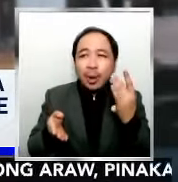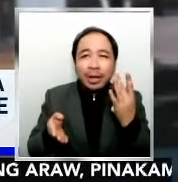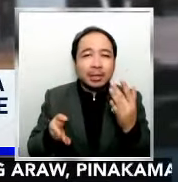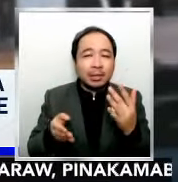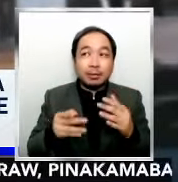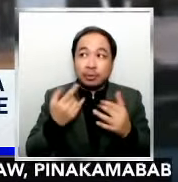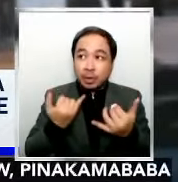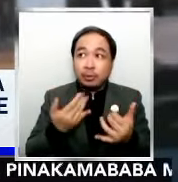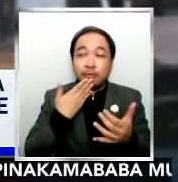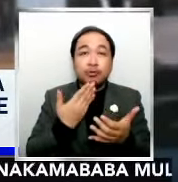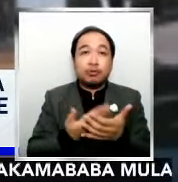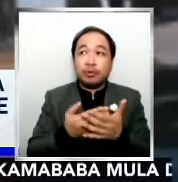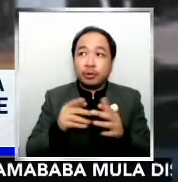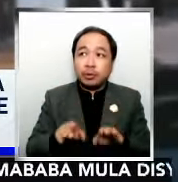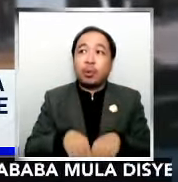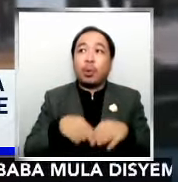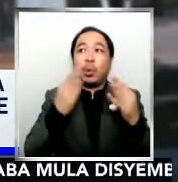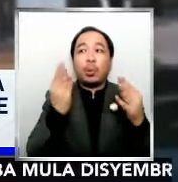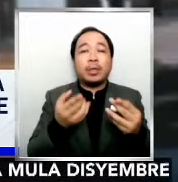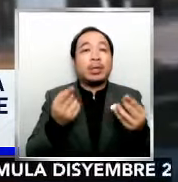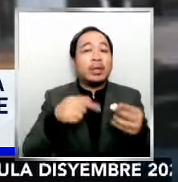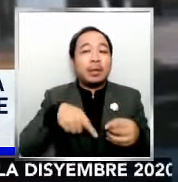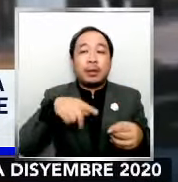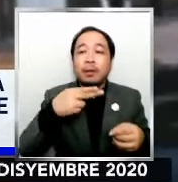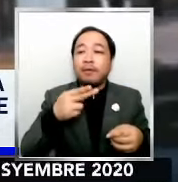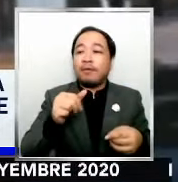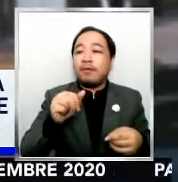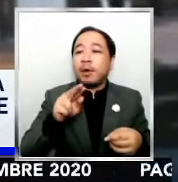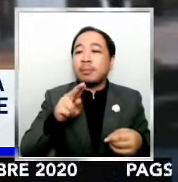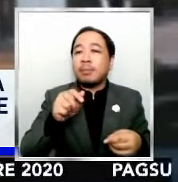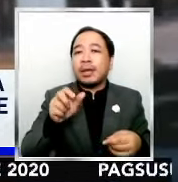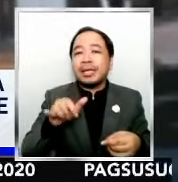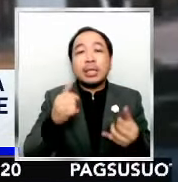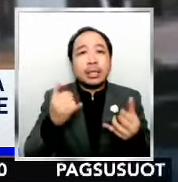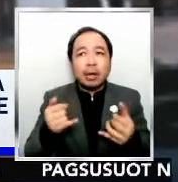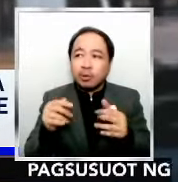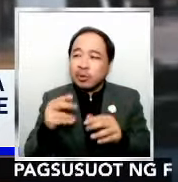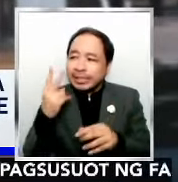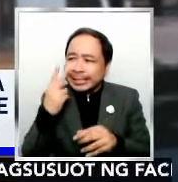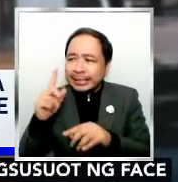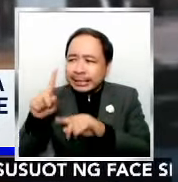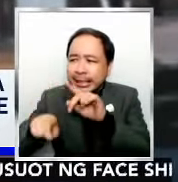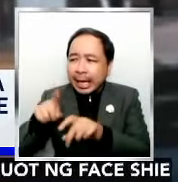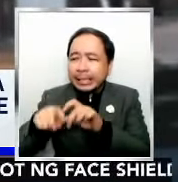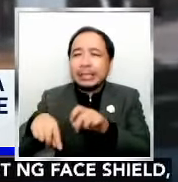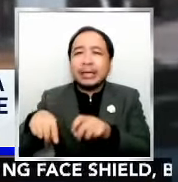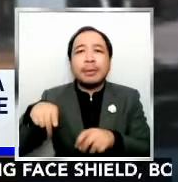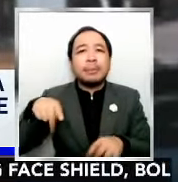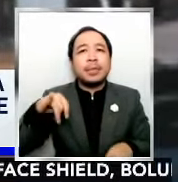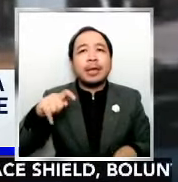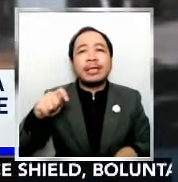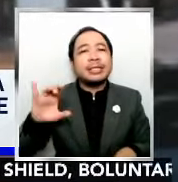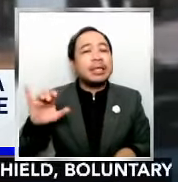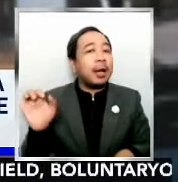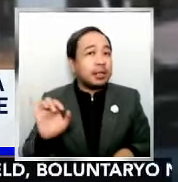yung formally do sa PSDBM, nabuklat na rin yung PITC. So kung ganito kalaki hinawakan nilang